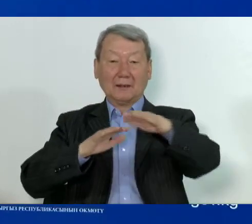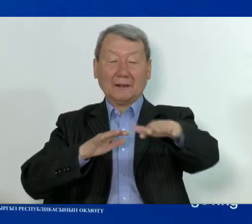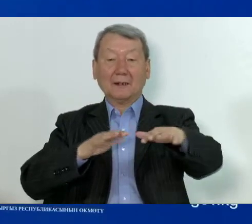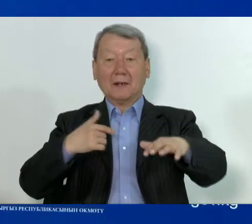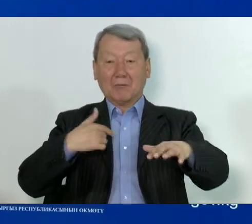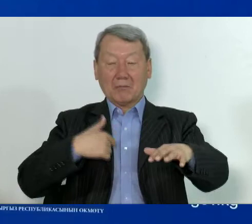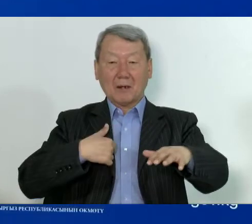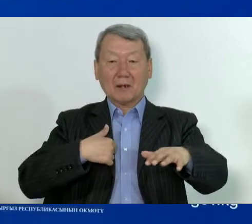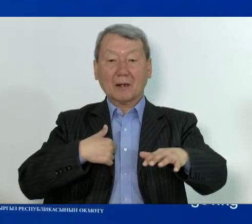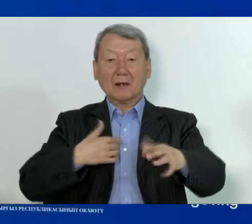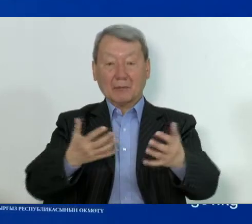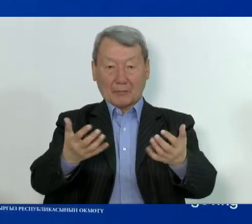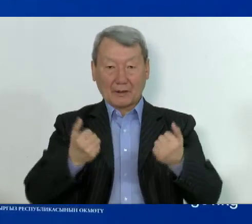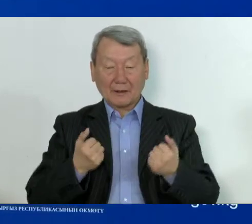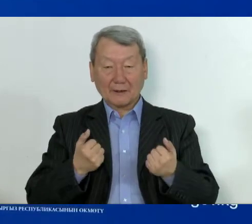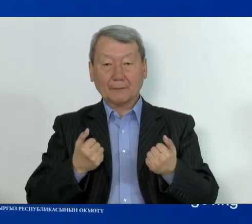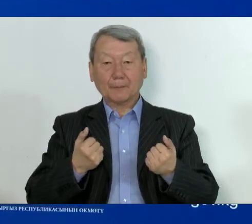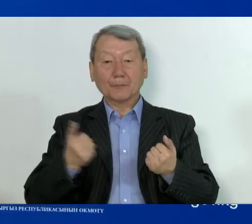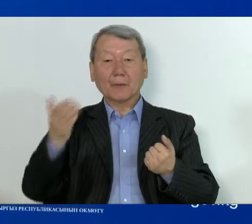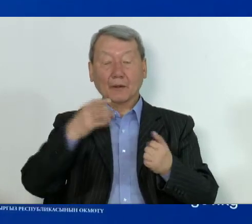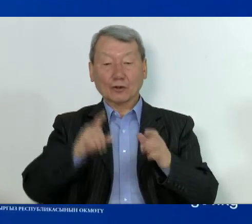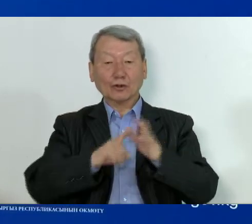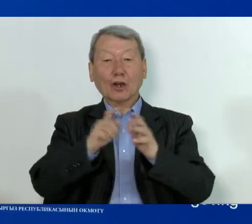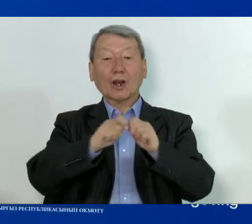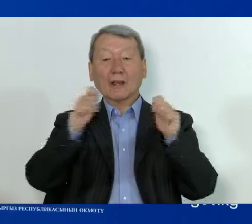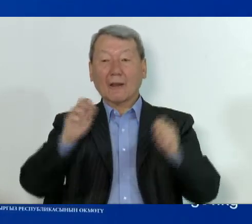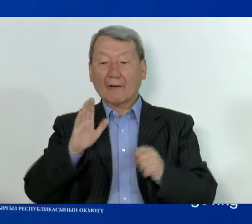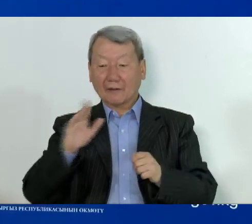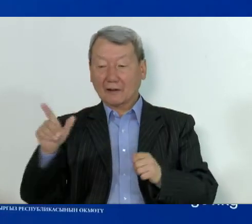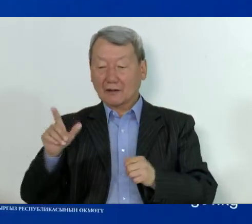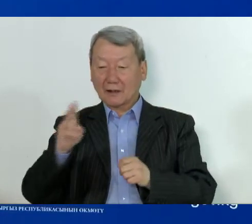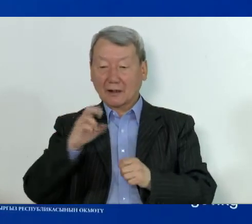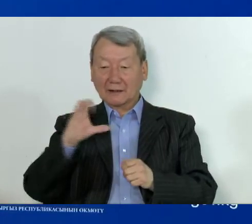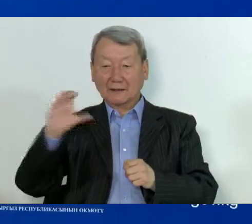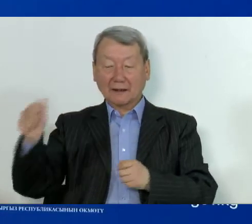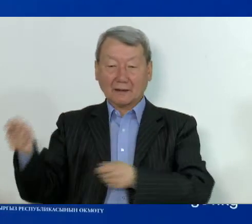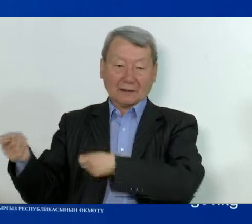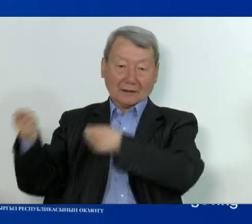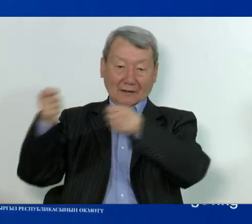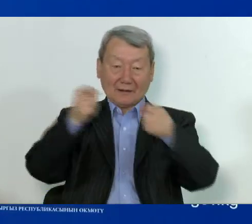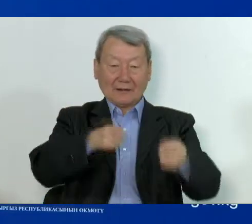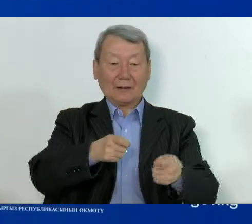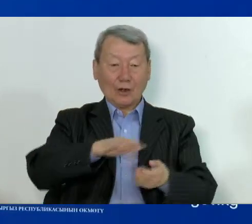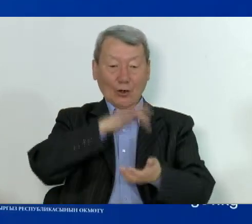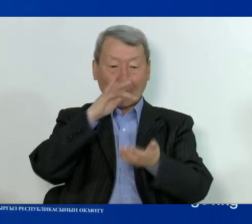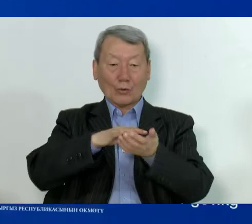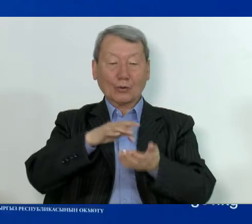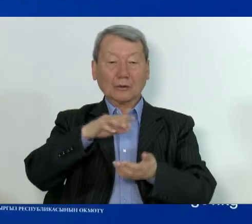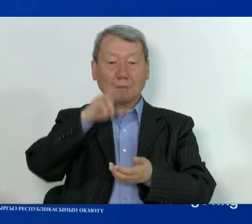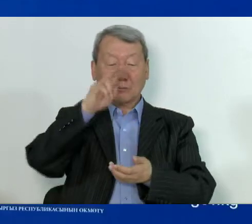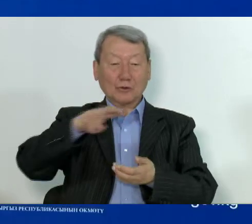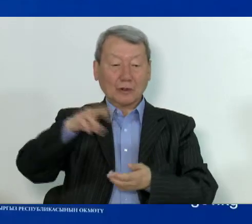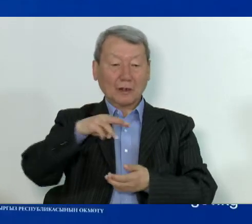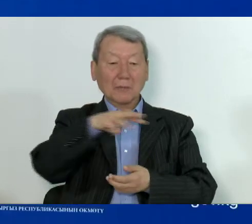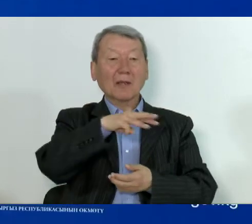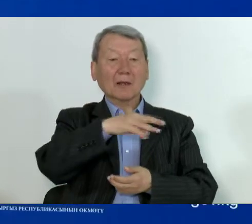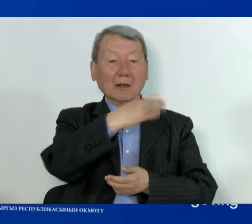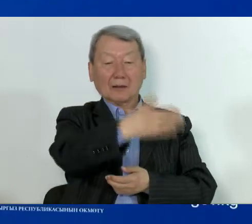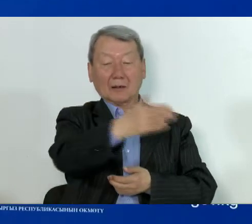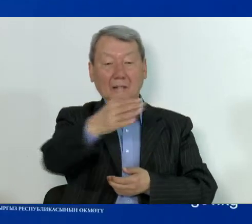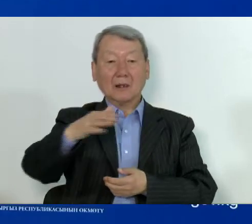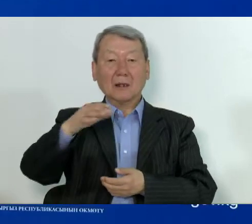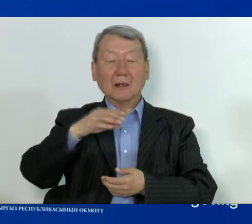мы, значит, приняли решение об организации выездных касс в жилмассивы города Бишкек.